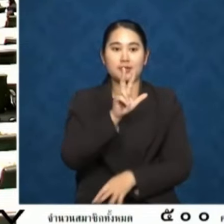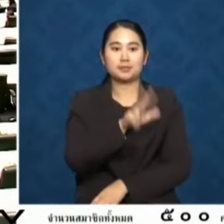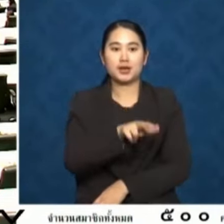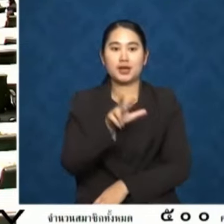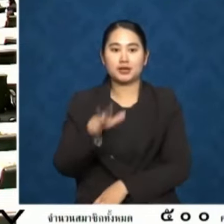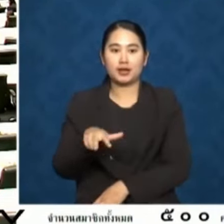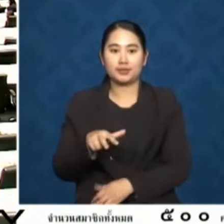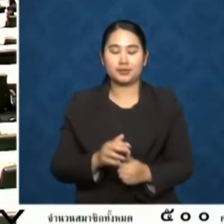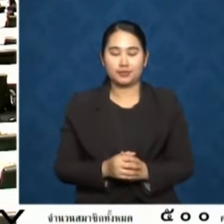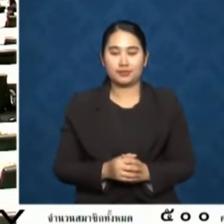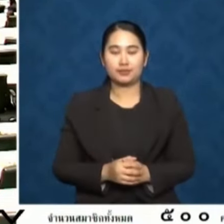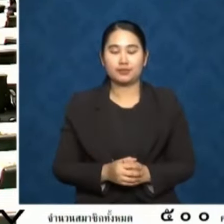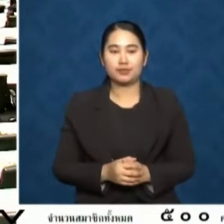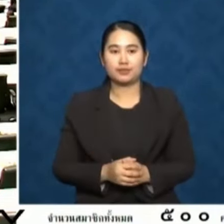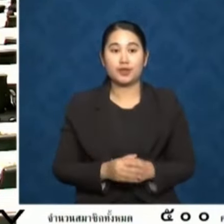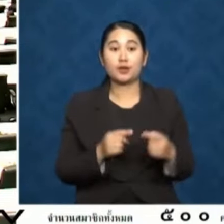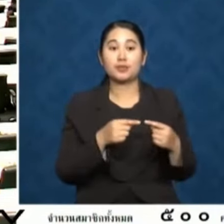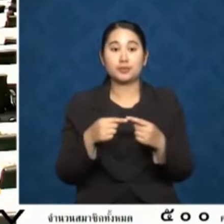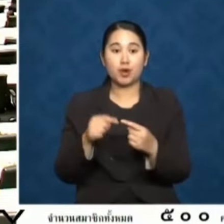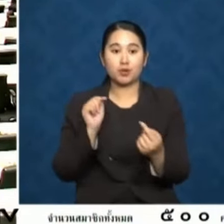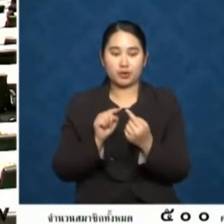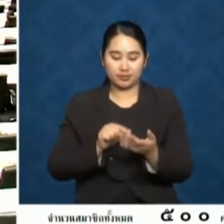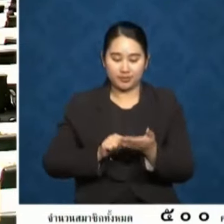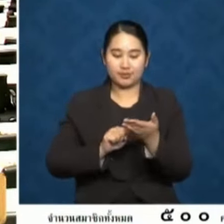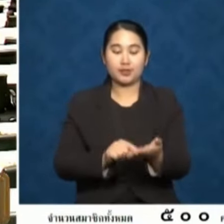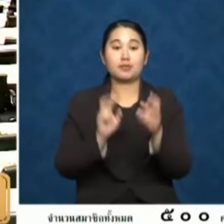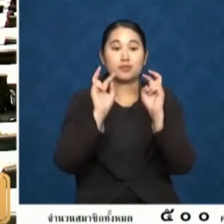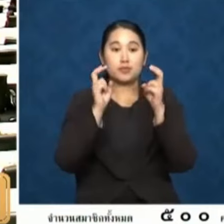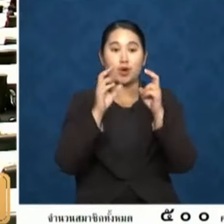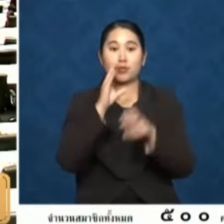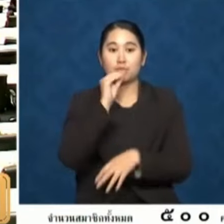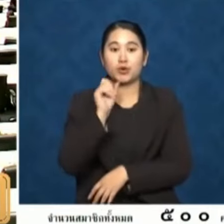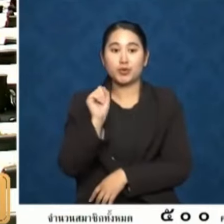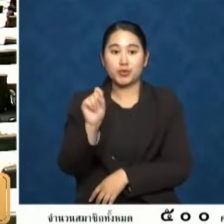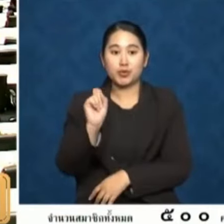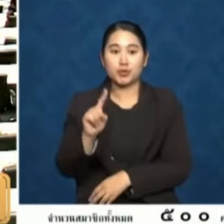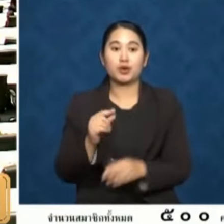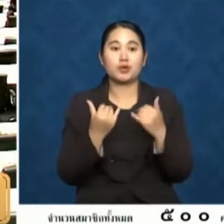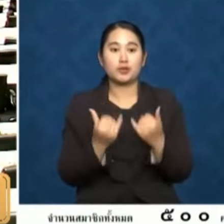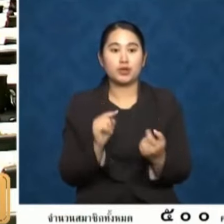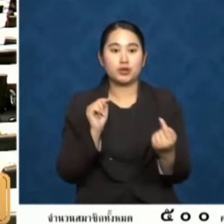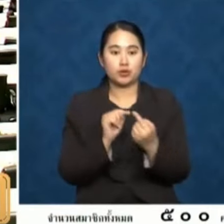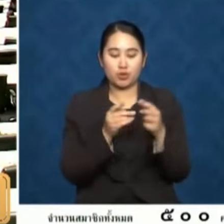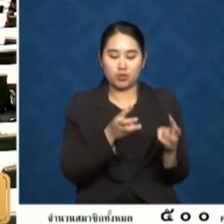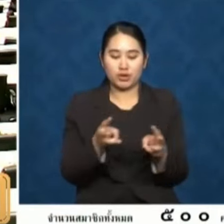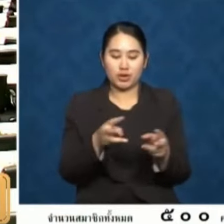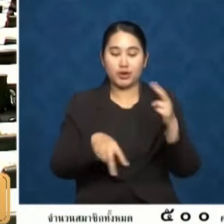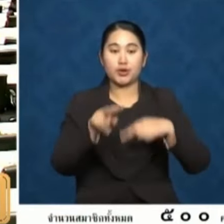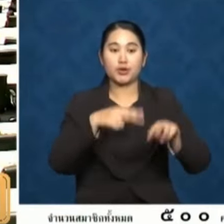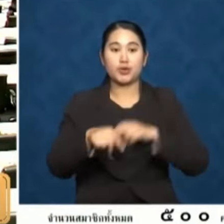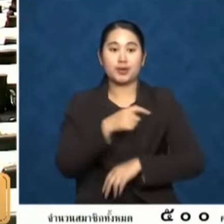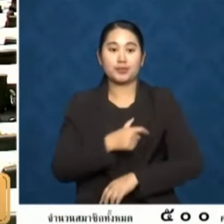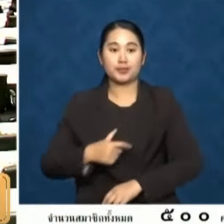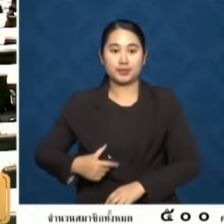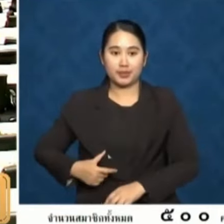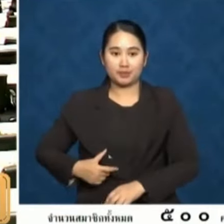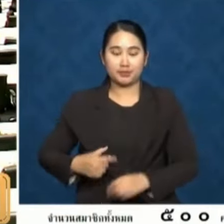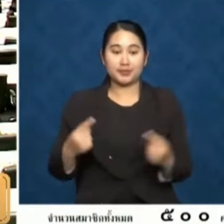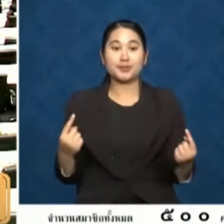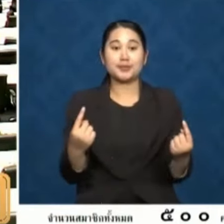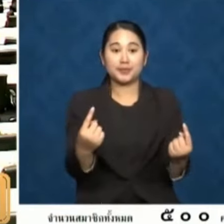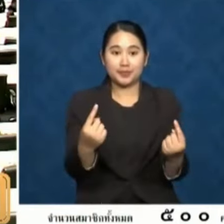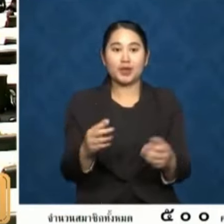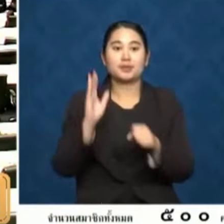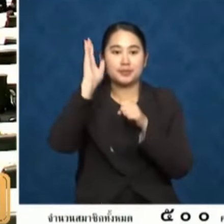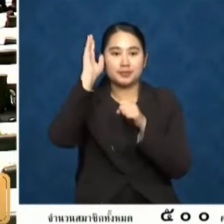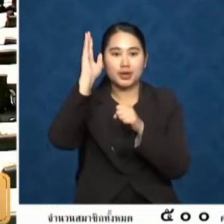ยครับต่อยติที่เสนอกันในวันนี้ครับปัญหาการถวายอารักขาทั้ง2ยติปัญหาใหญ่ก็